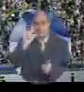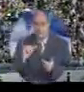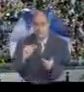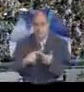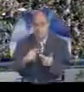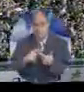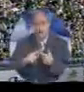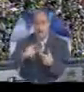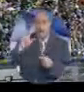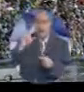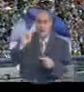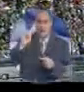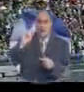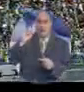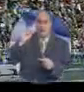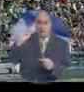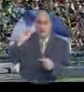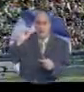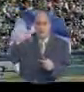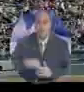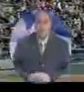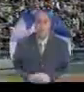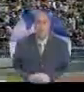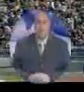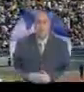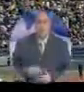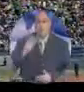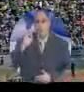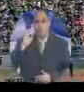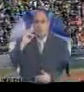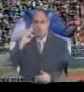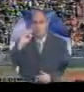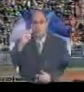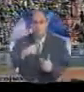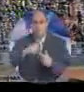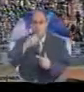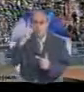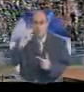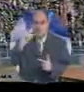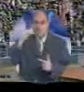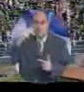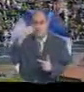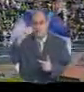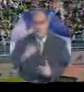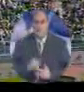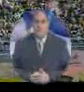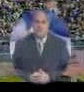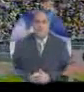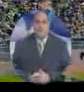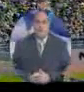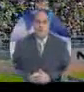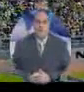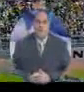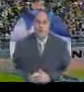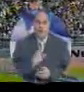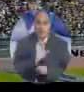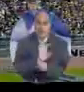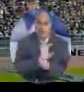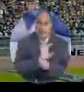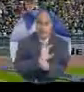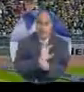كوسط ميدان لاسترجاع الكرات، أما بودبوز وزياني سيكون في الأمام ووسط ميدان هجومي، في